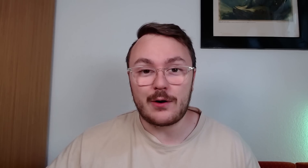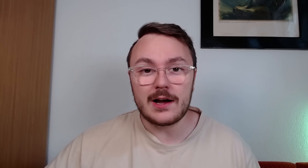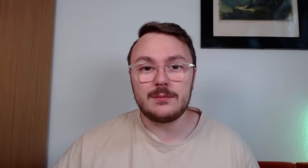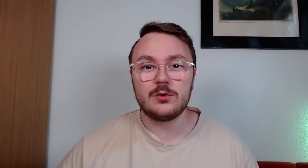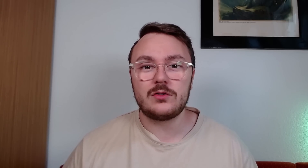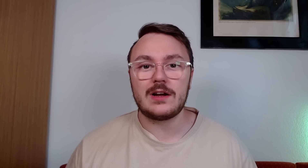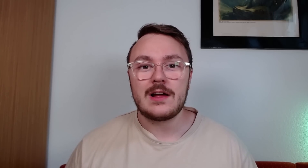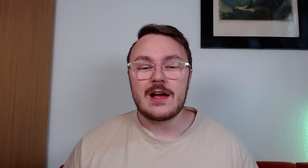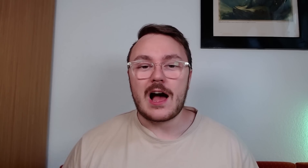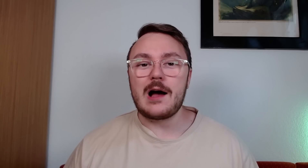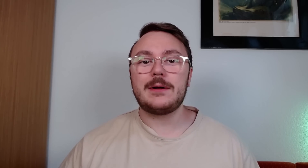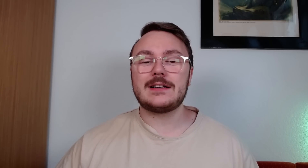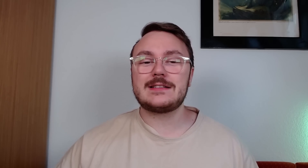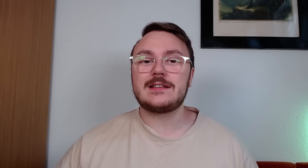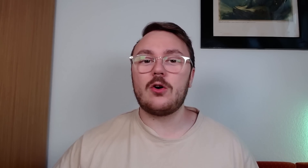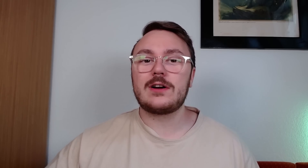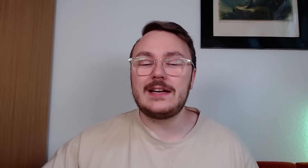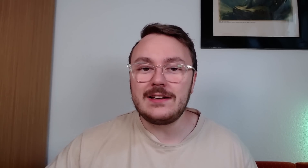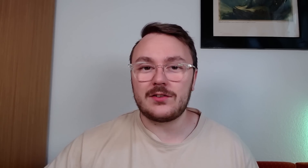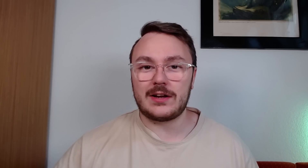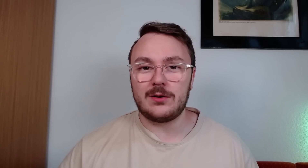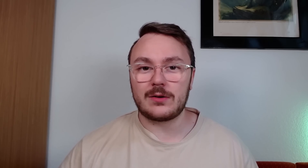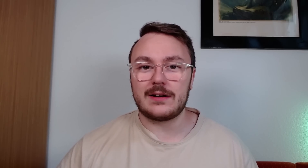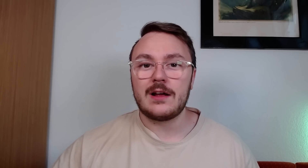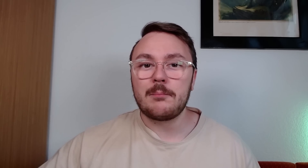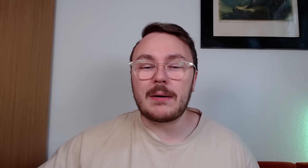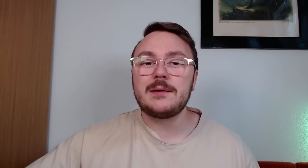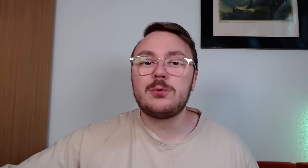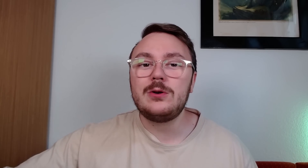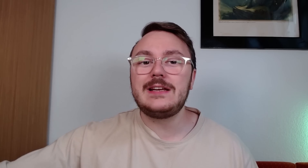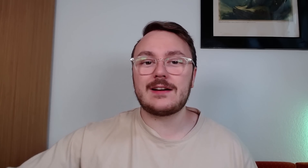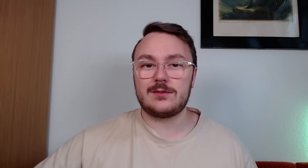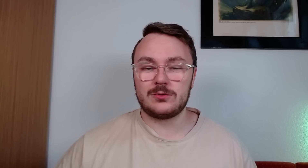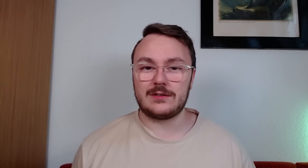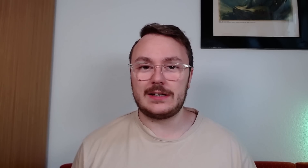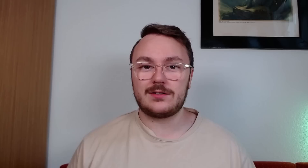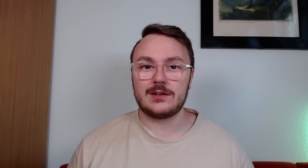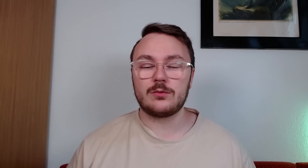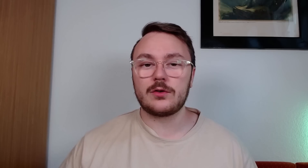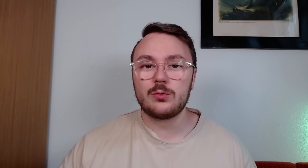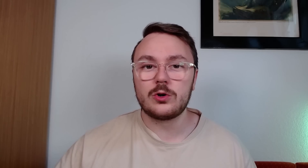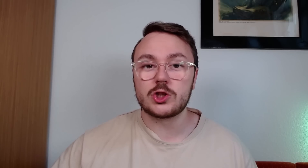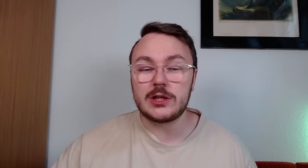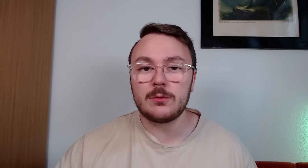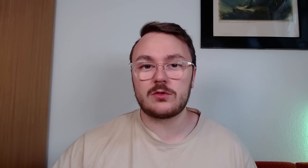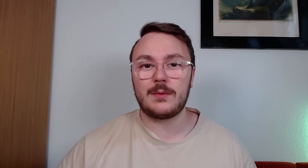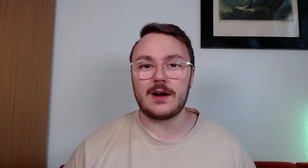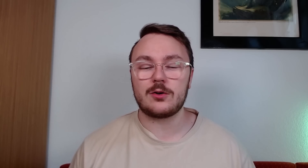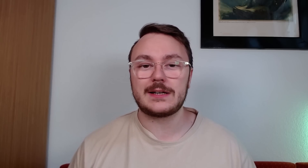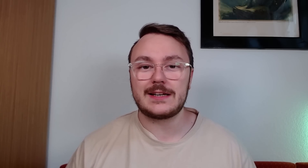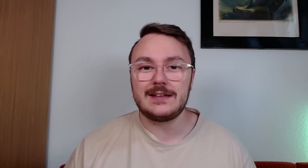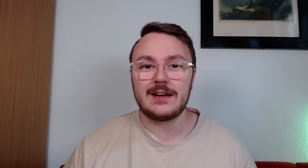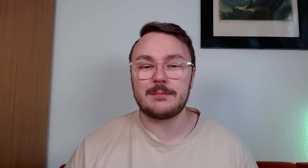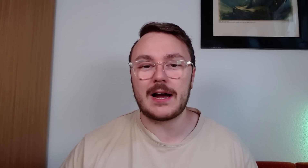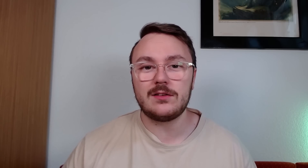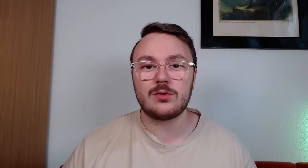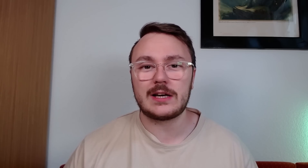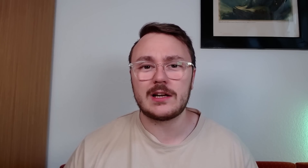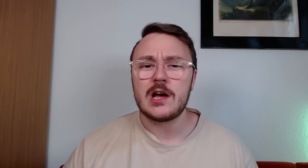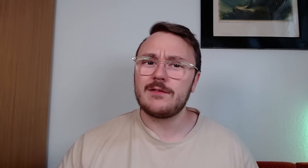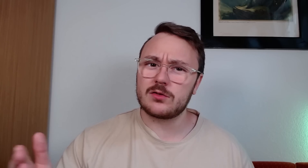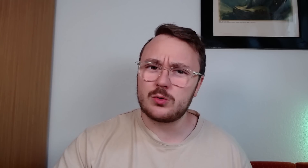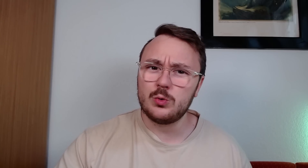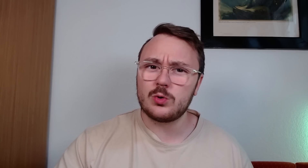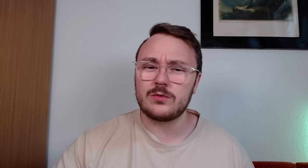Leib erfahren musste aber das ist auch Kindersendungen manipulierend unterwegs sind und versuchen Stimmung zu machen und den Kinderleben